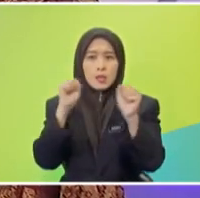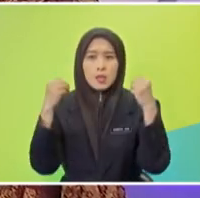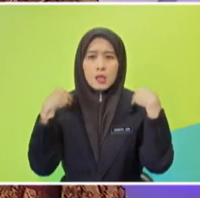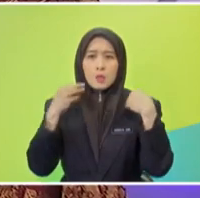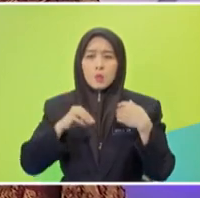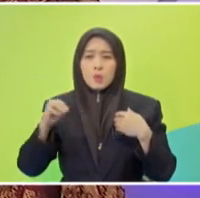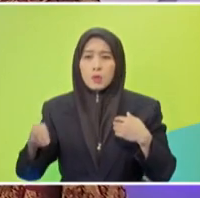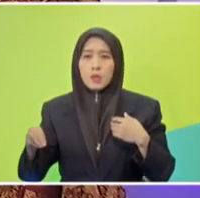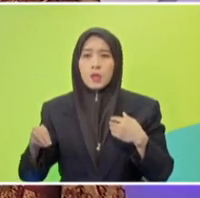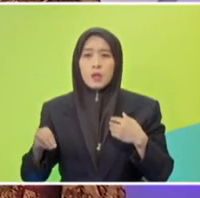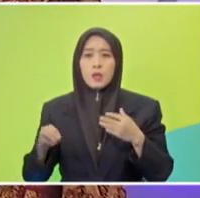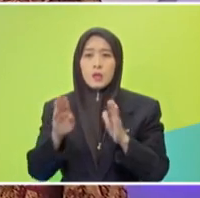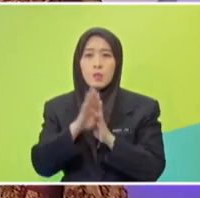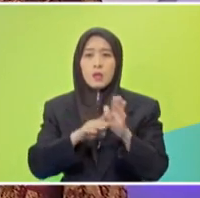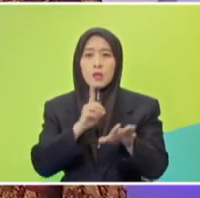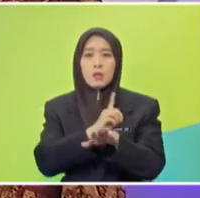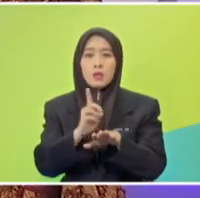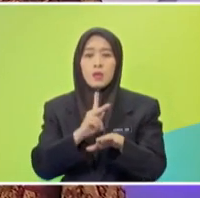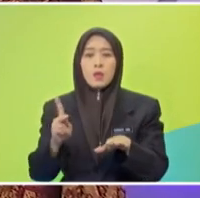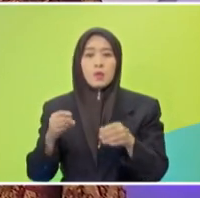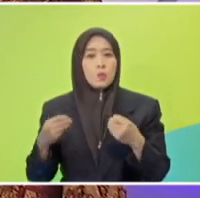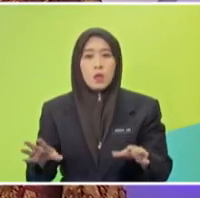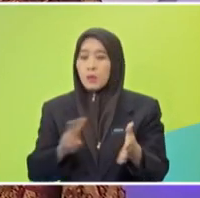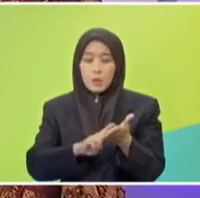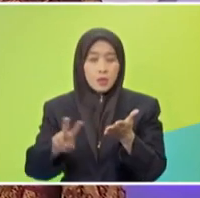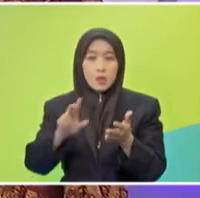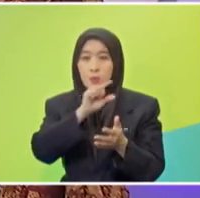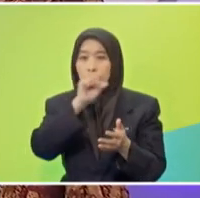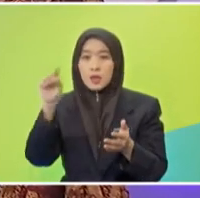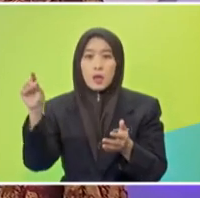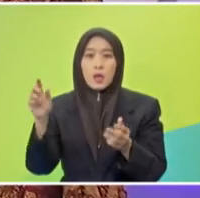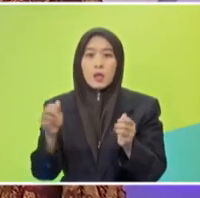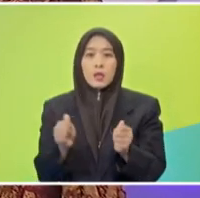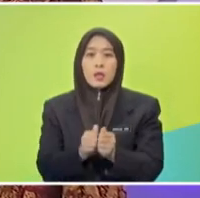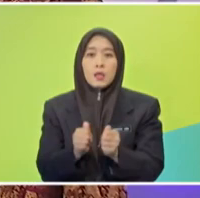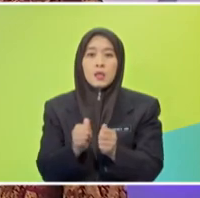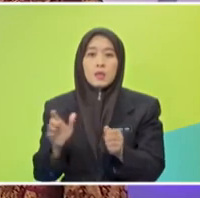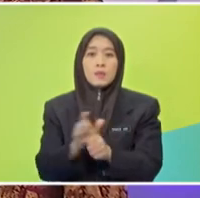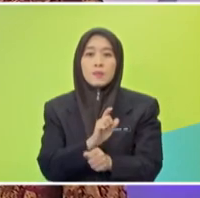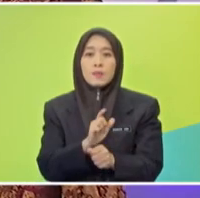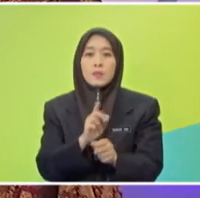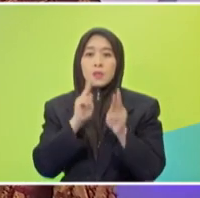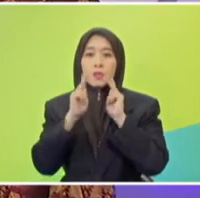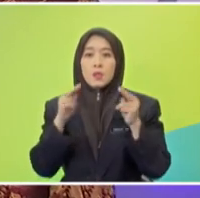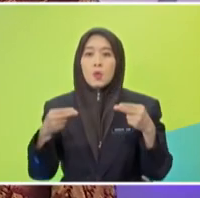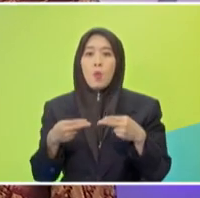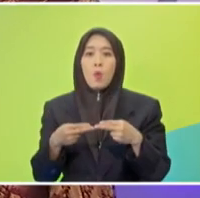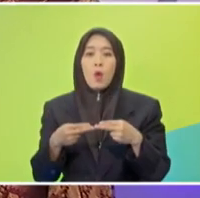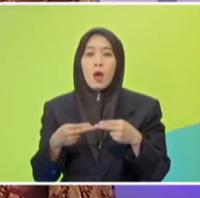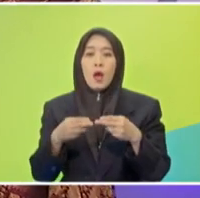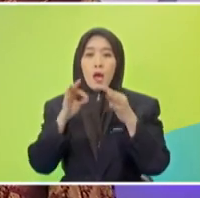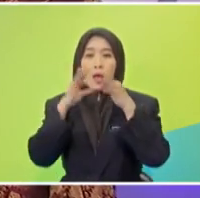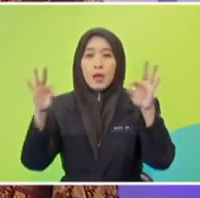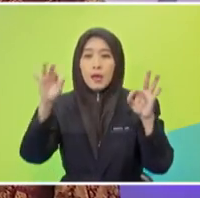tuntun tadi baca petikan dan lengkap ke petikan dengan kata hubung kita tidak lengkap kepentingan dengan ayah yang betul di sini